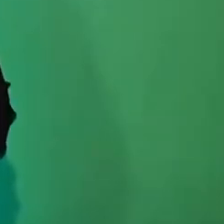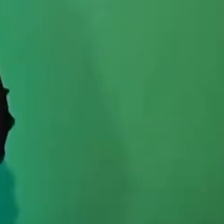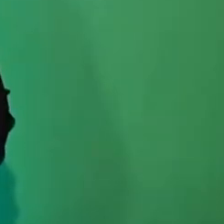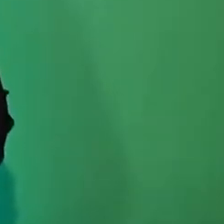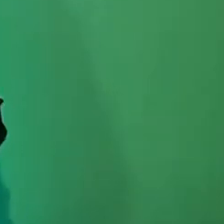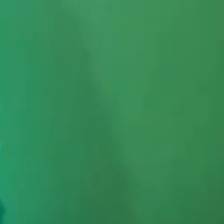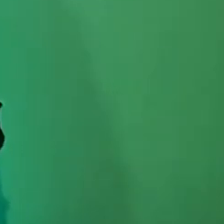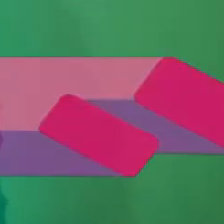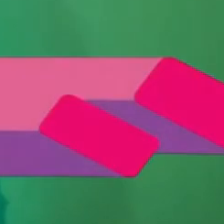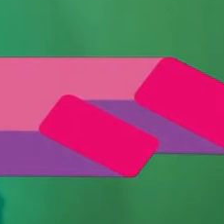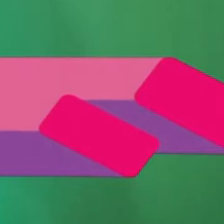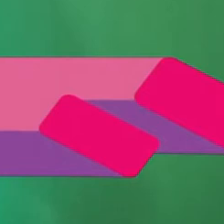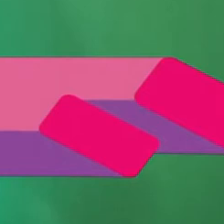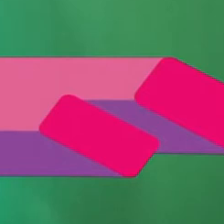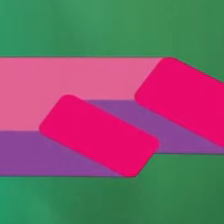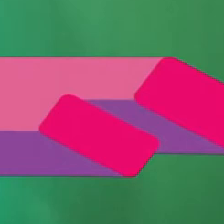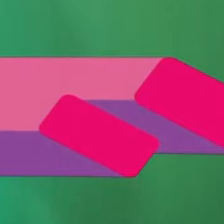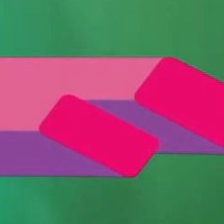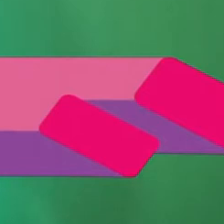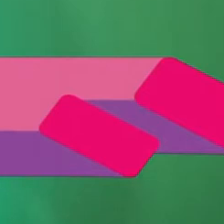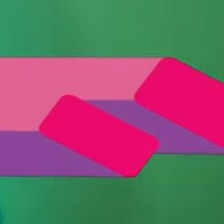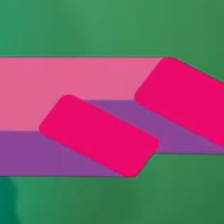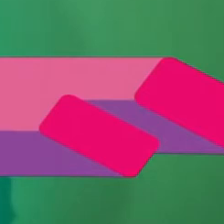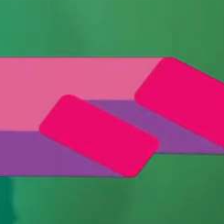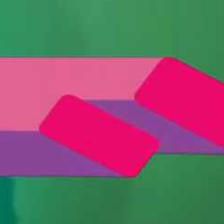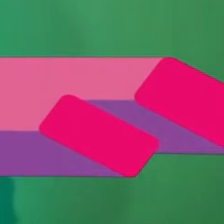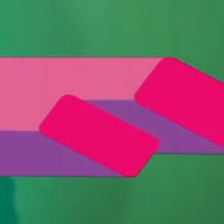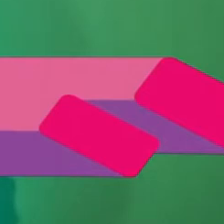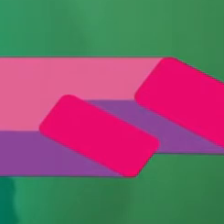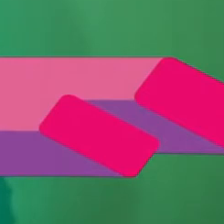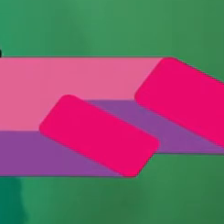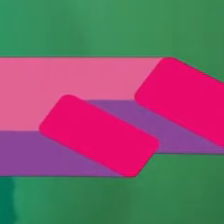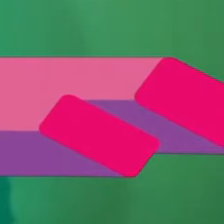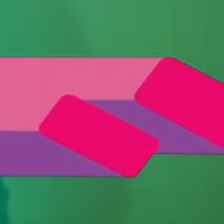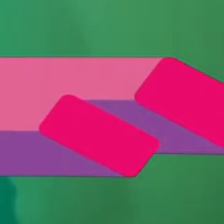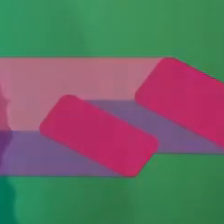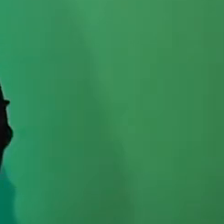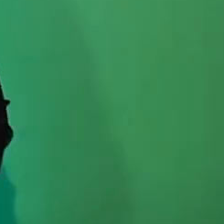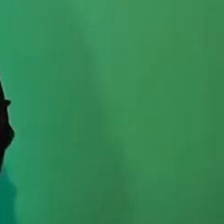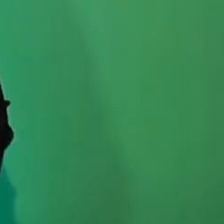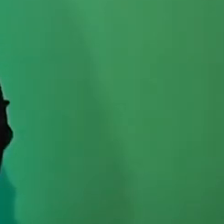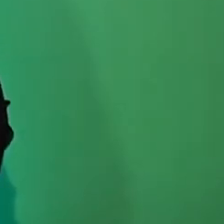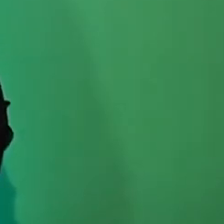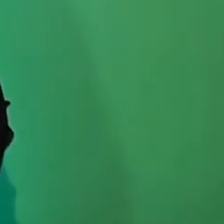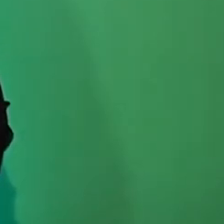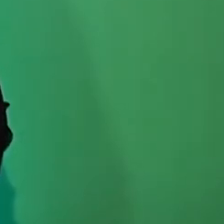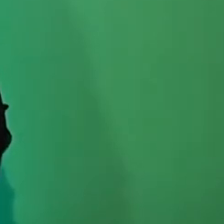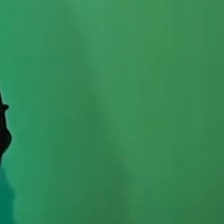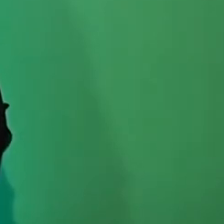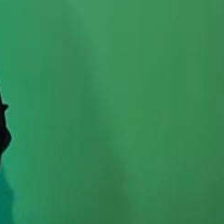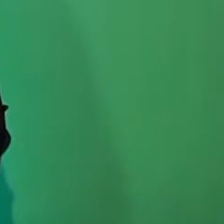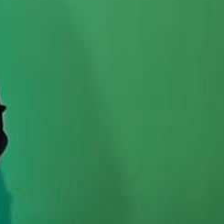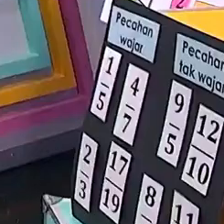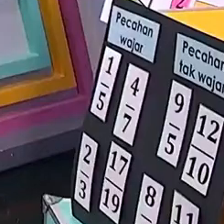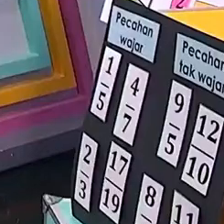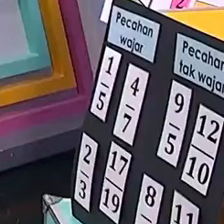Cikgu dari SMK Sultan Abdul Samad, Petaling Jaya, Selangor. Baik, terima kasih juga cikgu Kulina kerana bersama dengan kami pada hari ini.